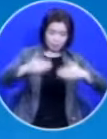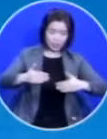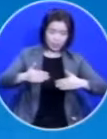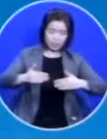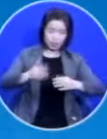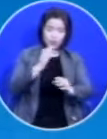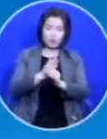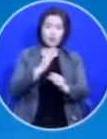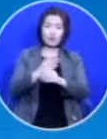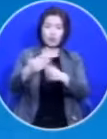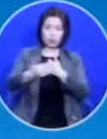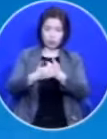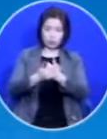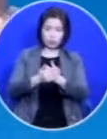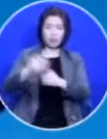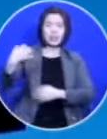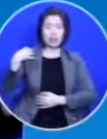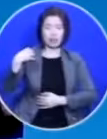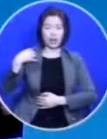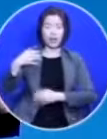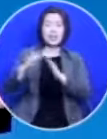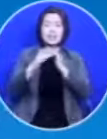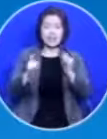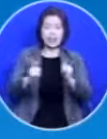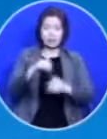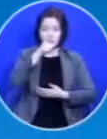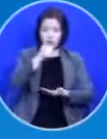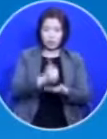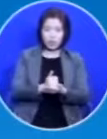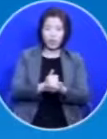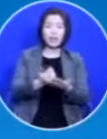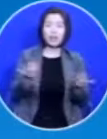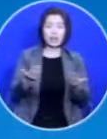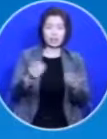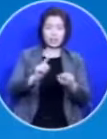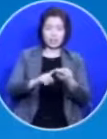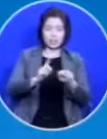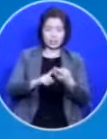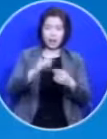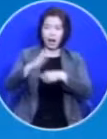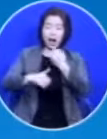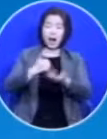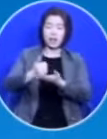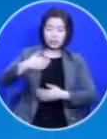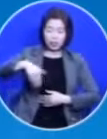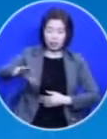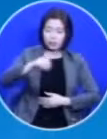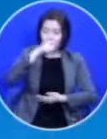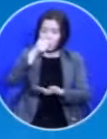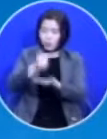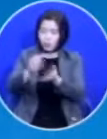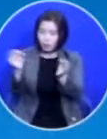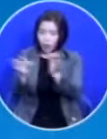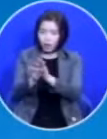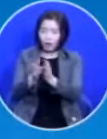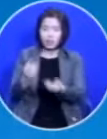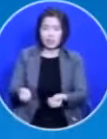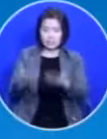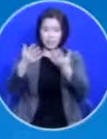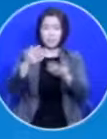존재라는 거죠 사람이 죄를 지은 것을 하나님 앞에 나아가서 속죄 제사를 드려 주고 죄 문제를